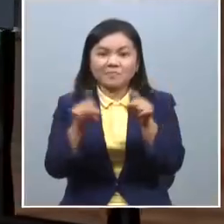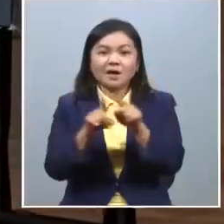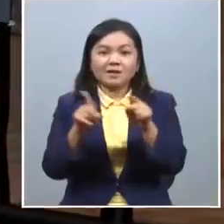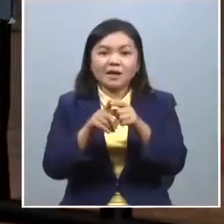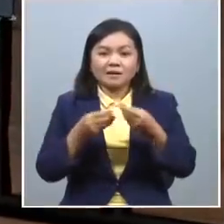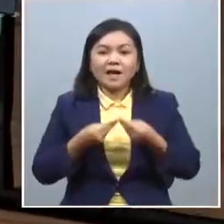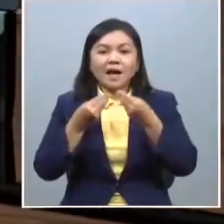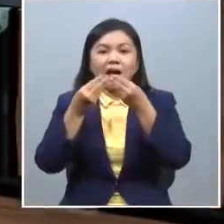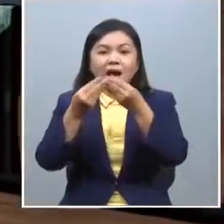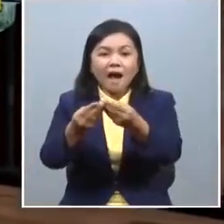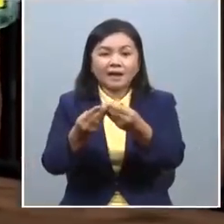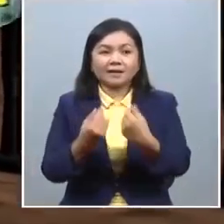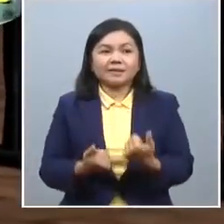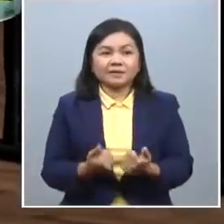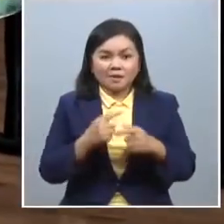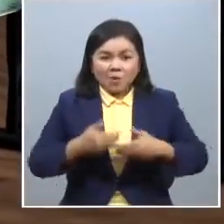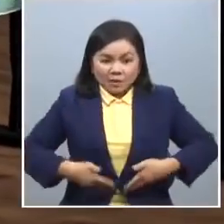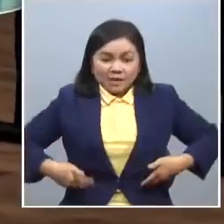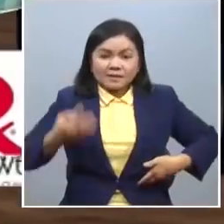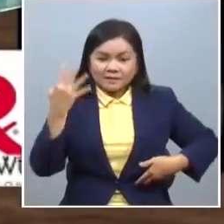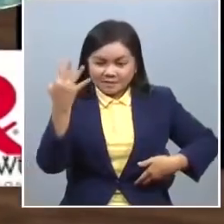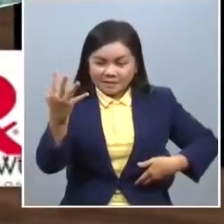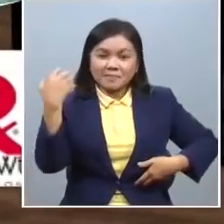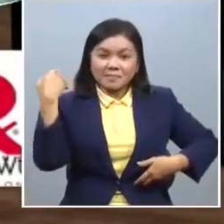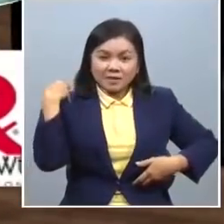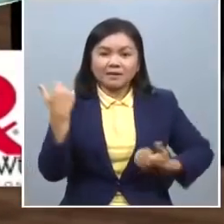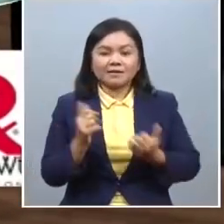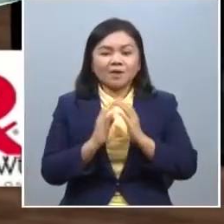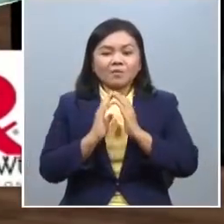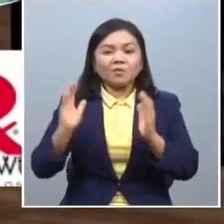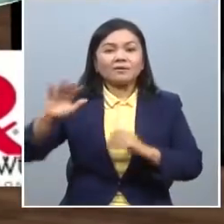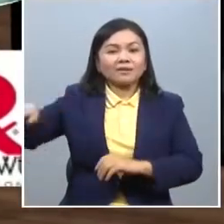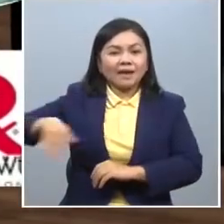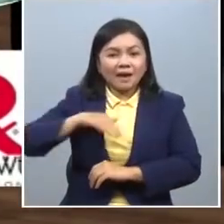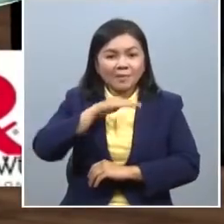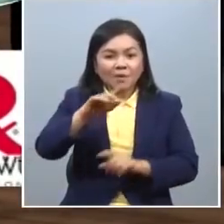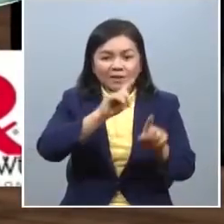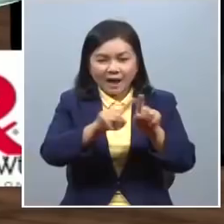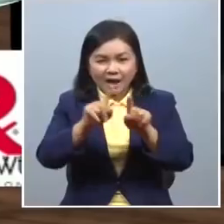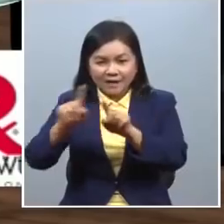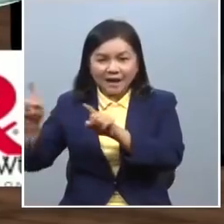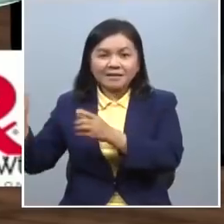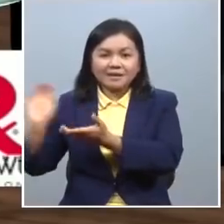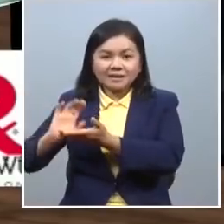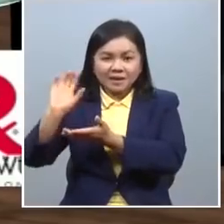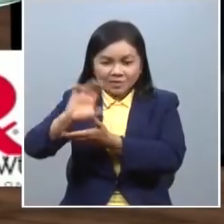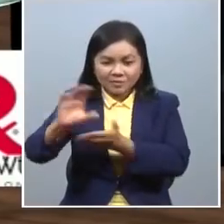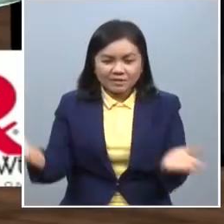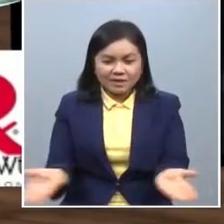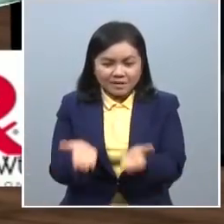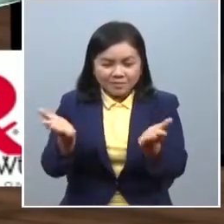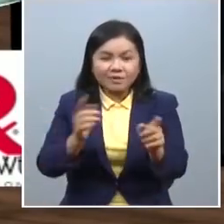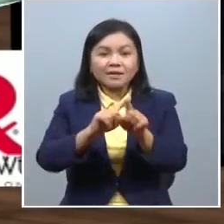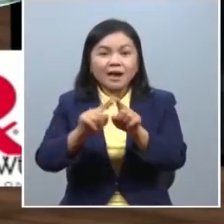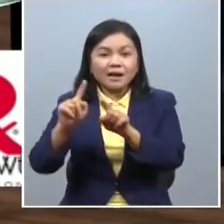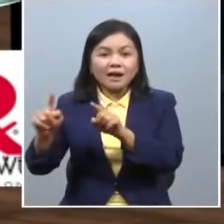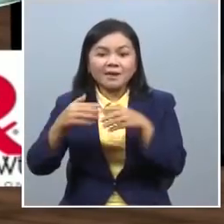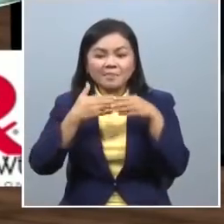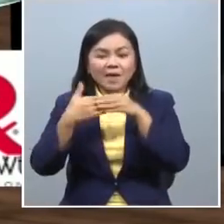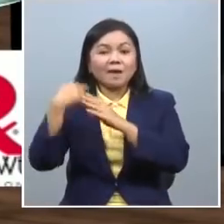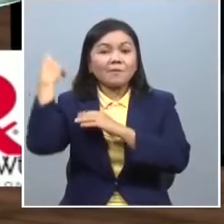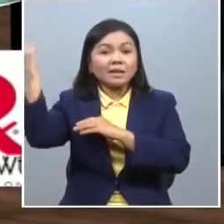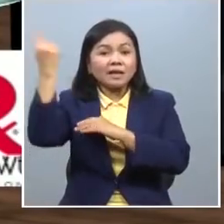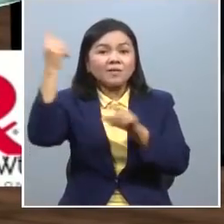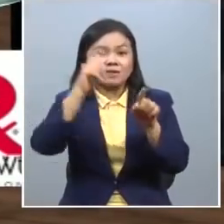ทิ้งทวน4ตัวทีเดียวค่ะขอบคุณด้วยนะคะพาเลสโมโนกรุ๊ป พร้อมทั้งรายการตลอดทัวร์เที่ยวทั่วไทยสำห